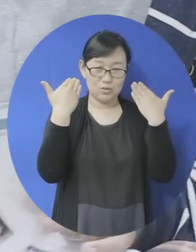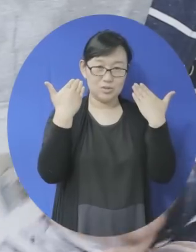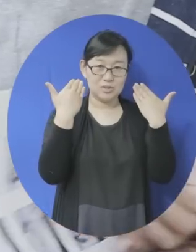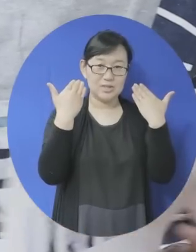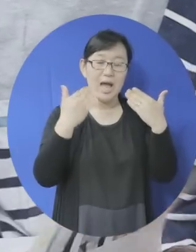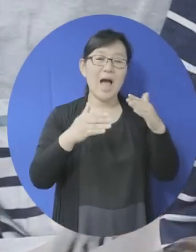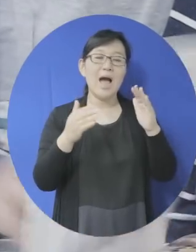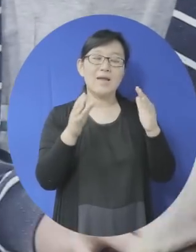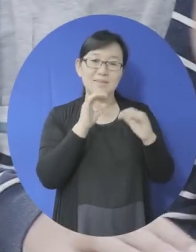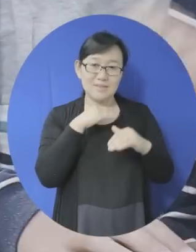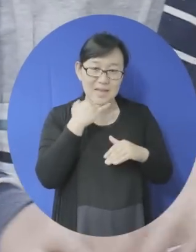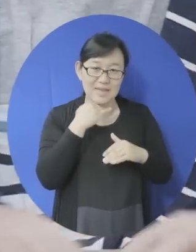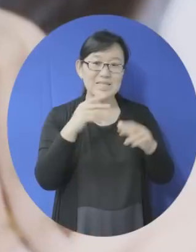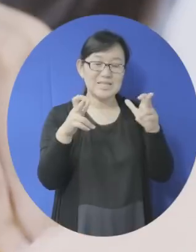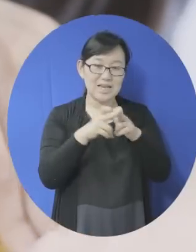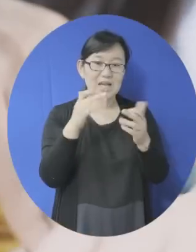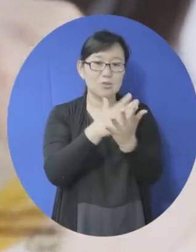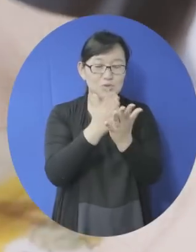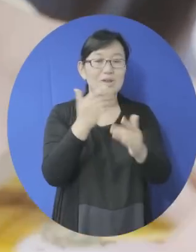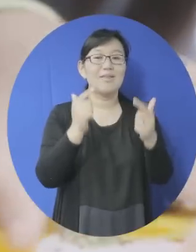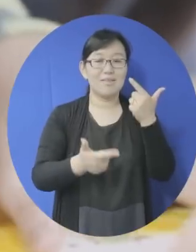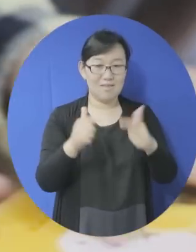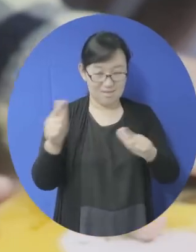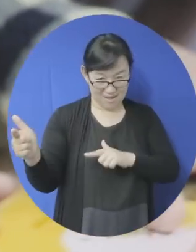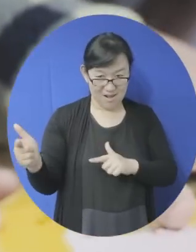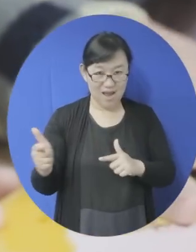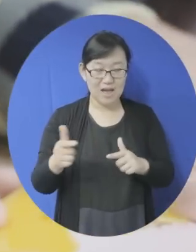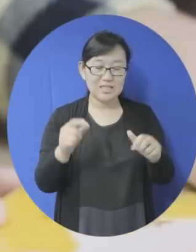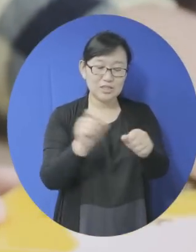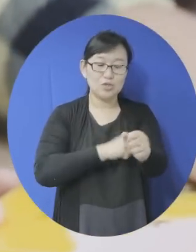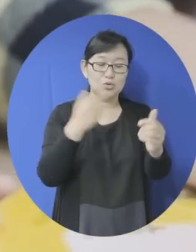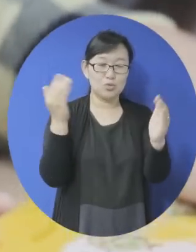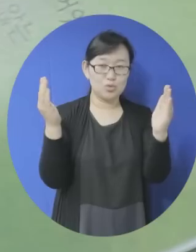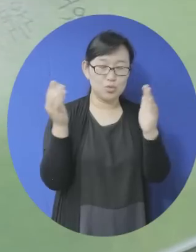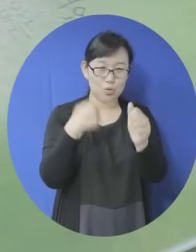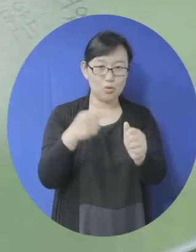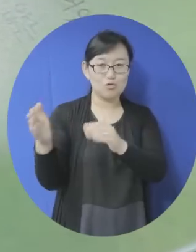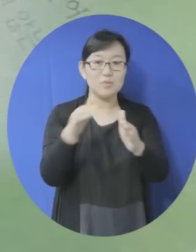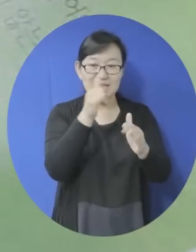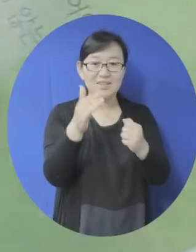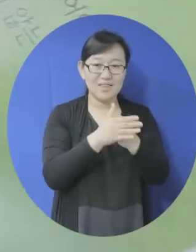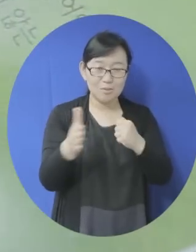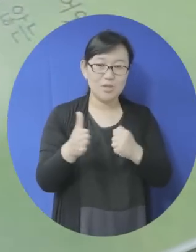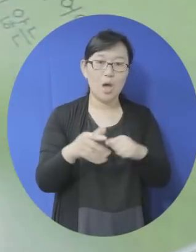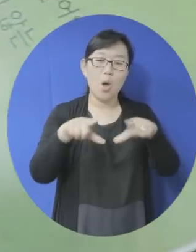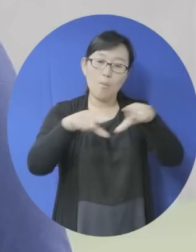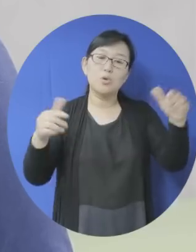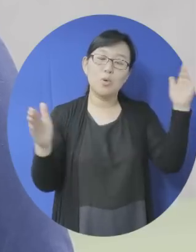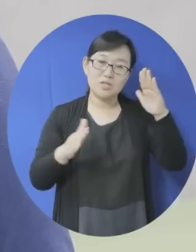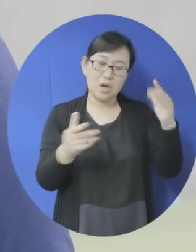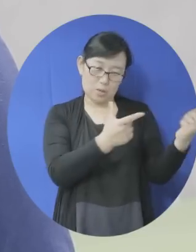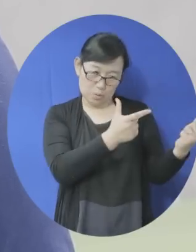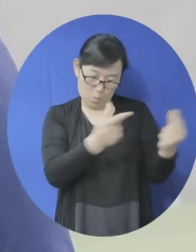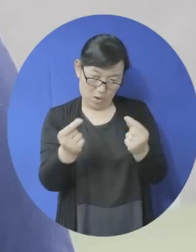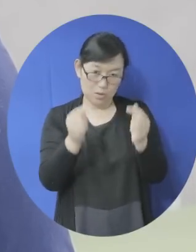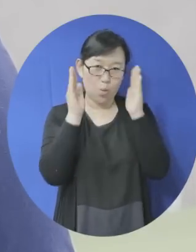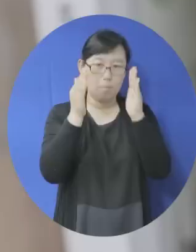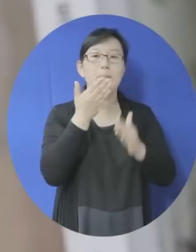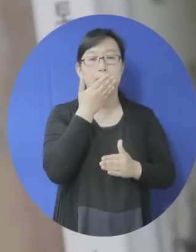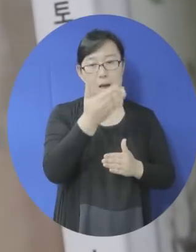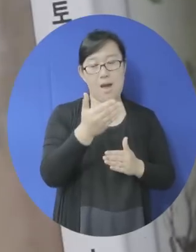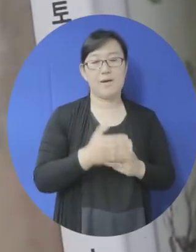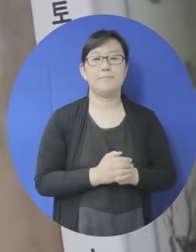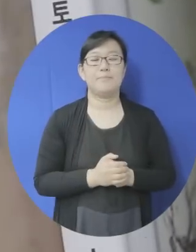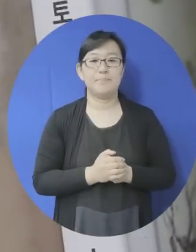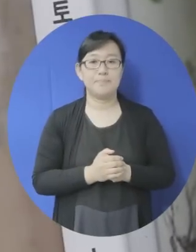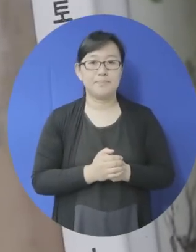세종누리학교는 연령, 장애에 따라 개인별 맞춤형 특수교육이 마련되어 있기 때문에 일반 학생과 똑같은 교육을